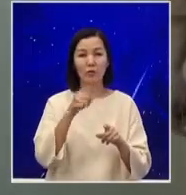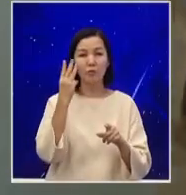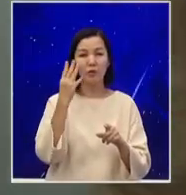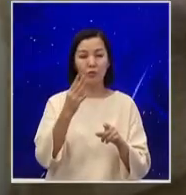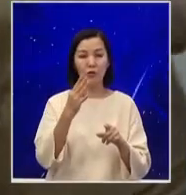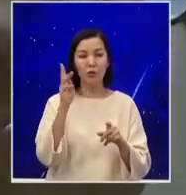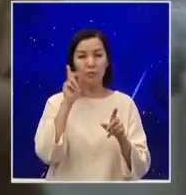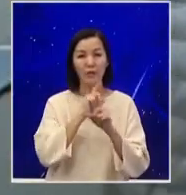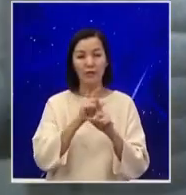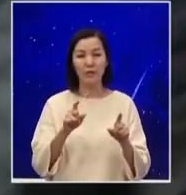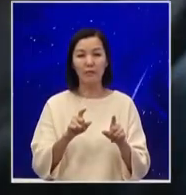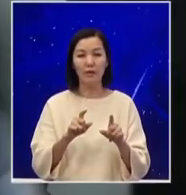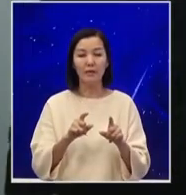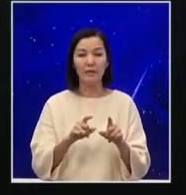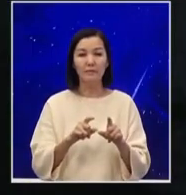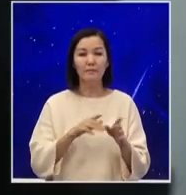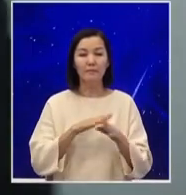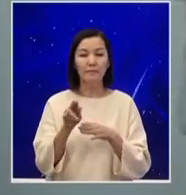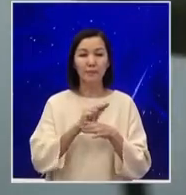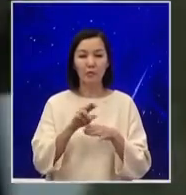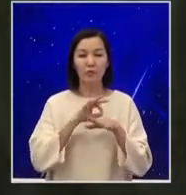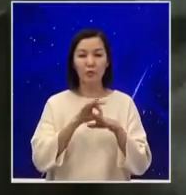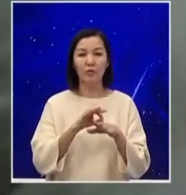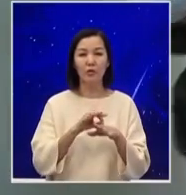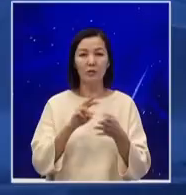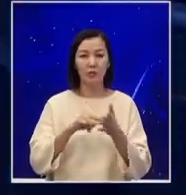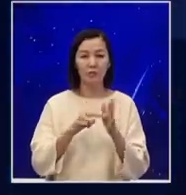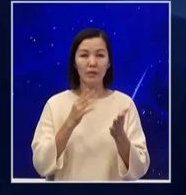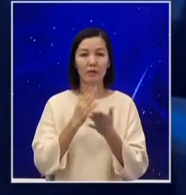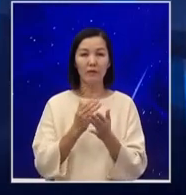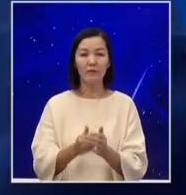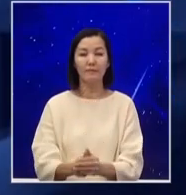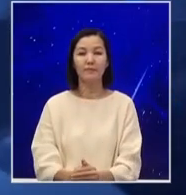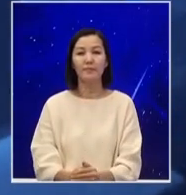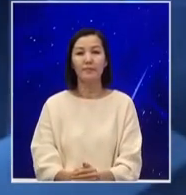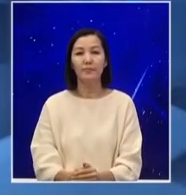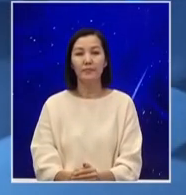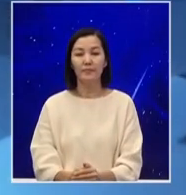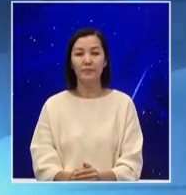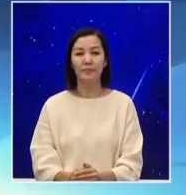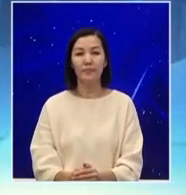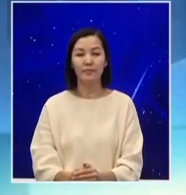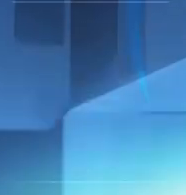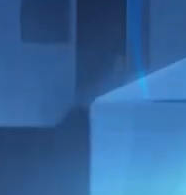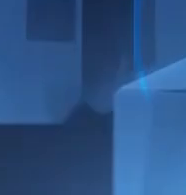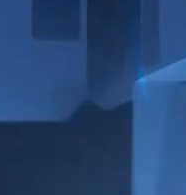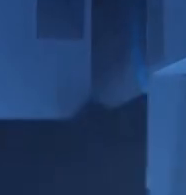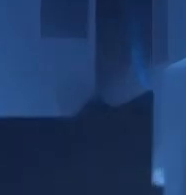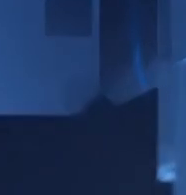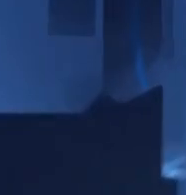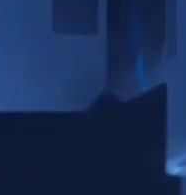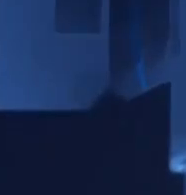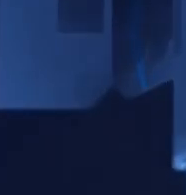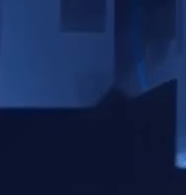4-ші орта мектеп күрделі жөндеуден өтеді деп күтіліп отыр. Құрманжан Қасымжанұлы, Аманжол Жөнкешіп, Жетісу